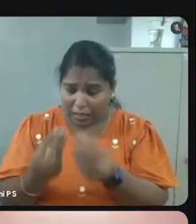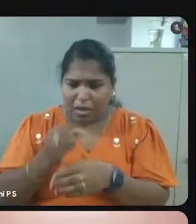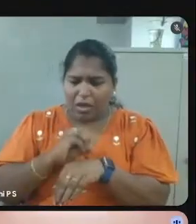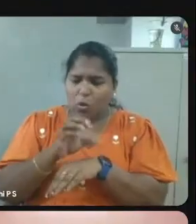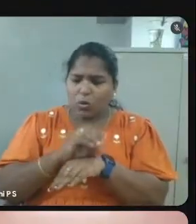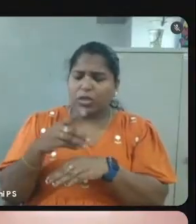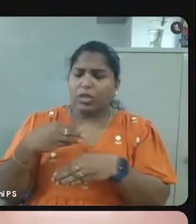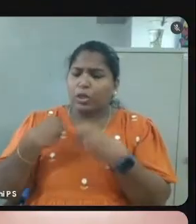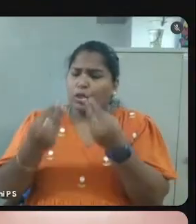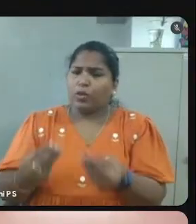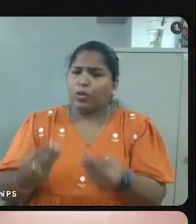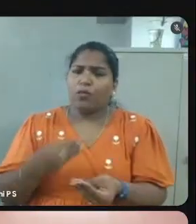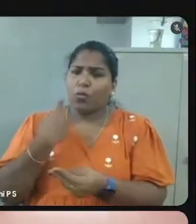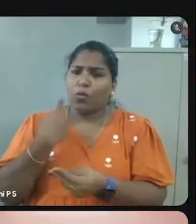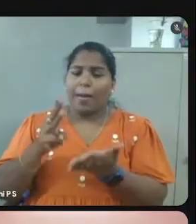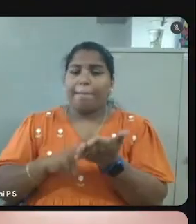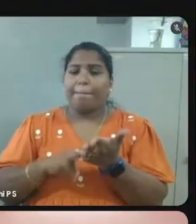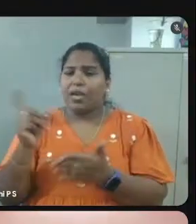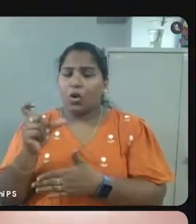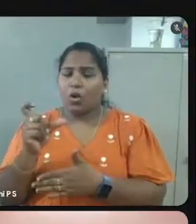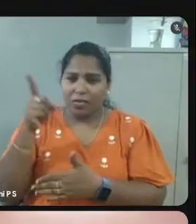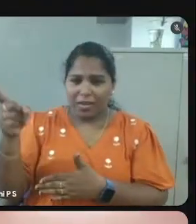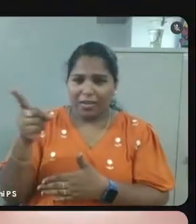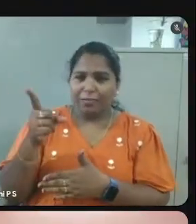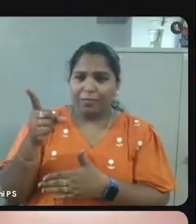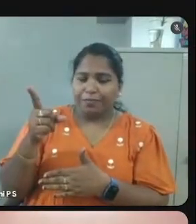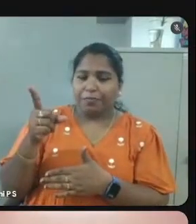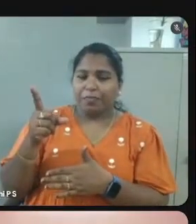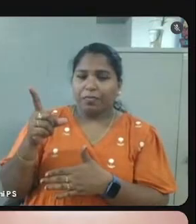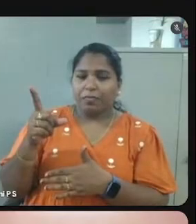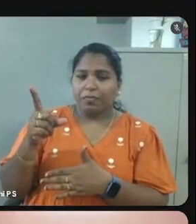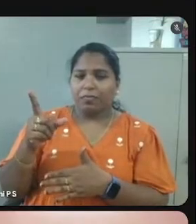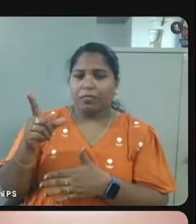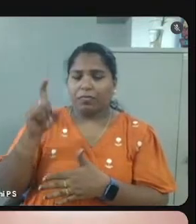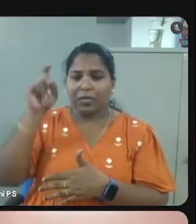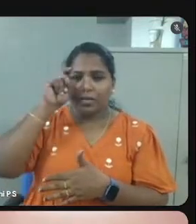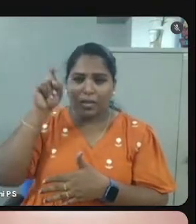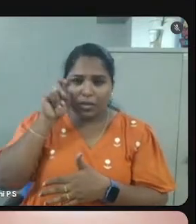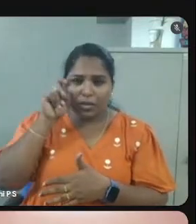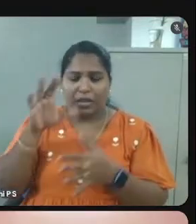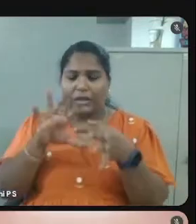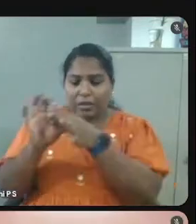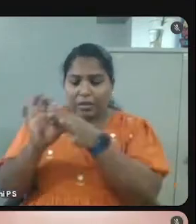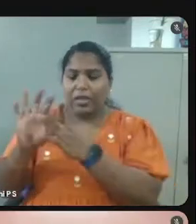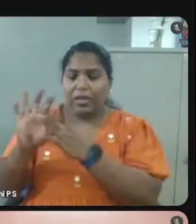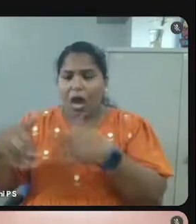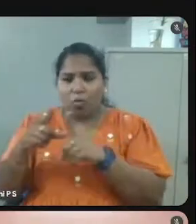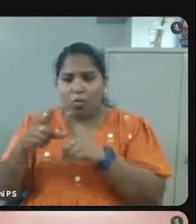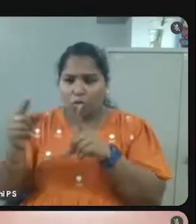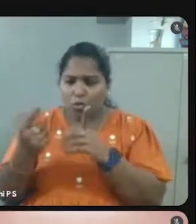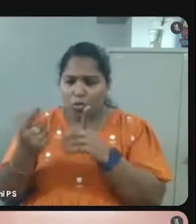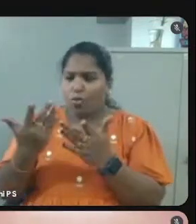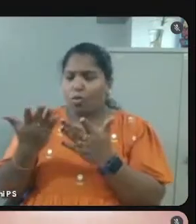കാണേണ്ടത്? ഇപ്പൊ ഞാൻ കേട്ടു മെഡിക്കൽ കോളേജിലൊക്കെ ഇങ്ങനെ മോഡലിംഗ് കാണിച്ചു കൊടുക്കുന്നുണ്ട്, റിലേഷനെ കുറിച്ചിട്ടുള്ള മോഡൽ. അപ്പൊ അത് ഉണ്ടോ?